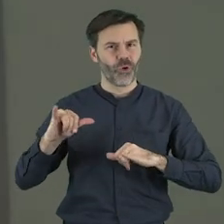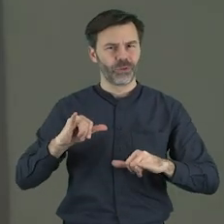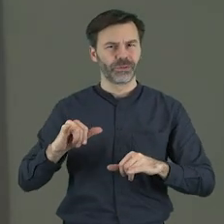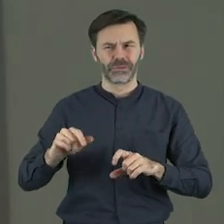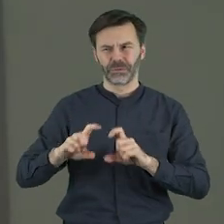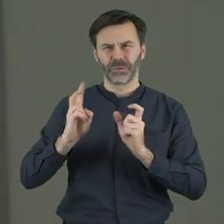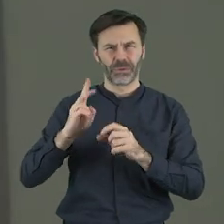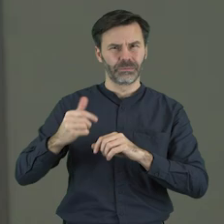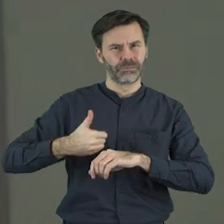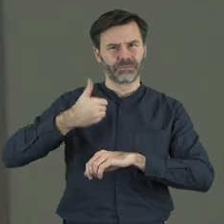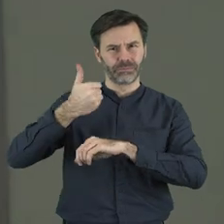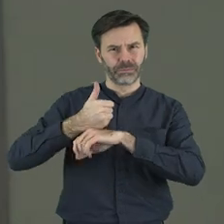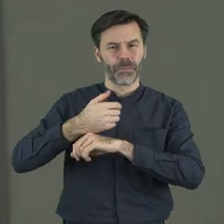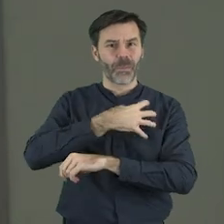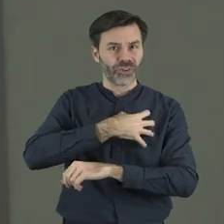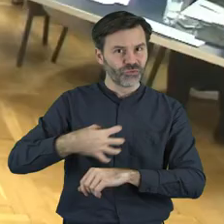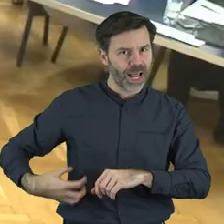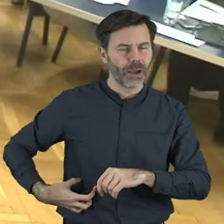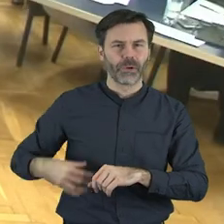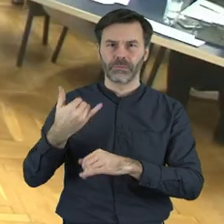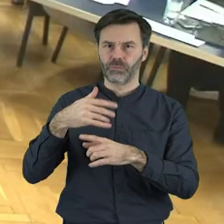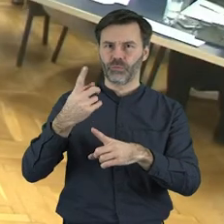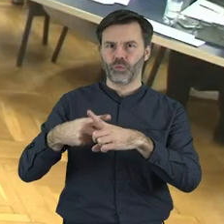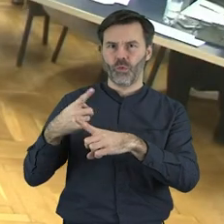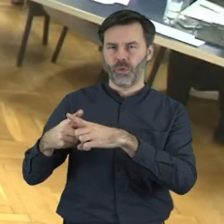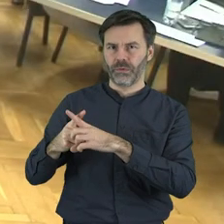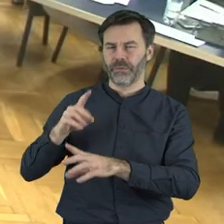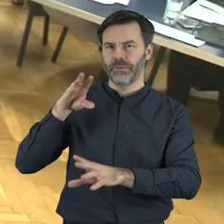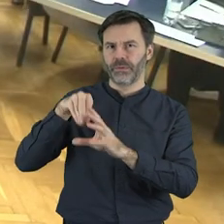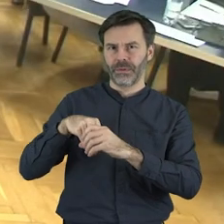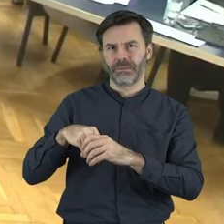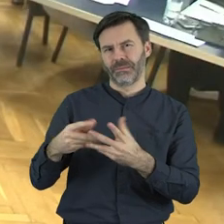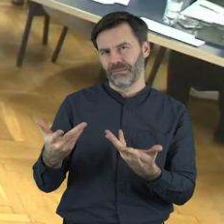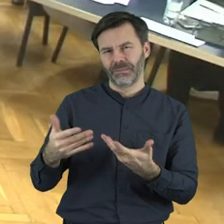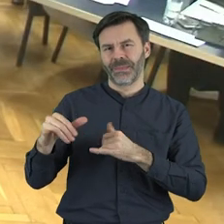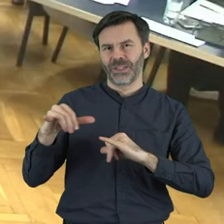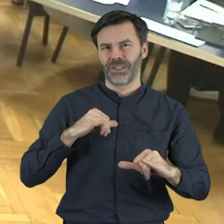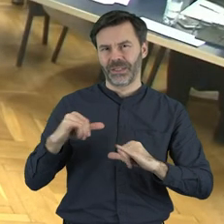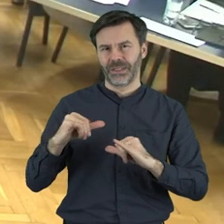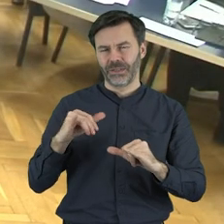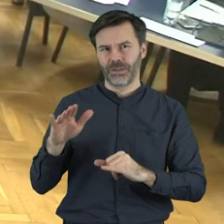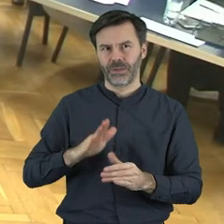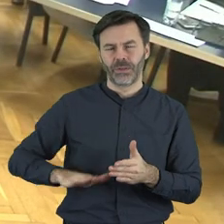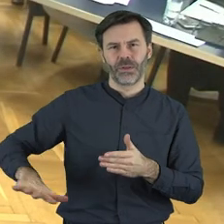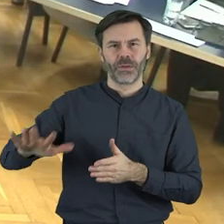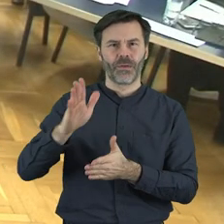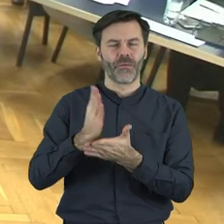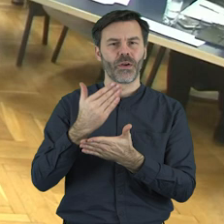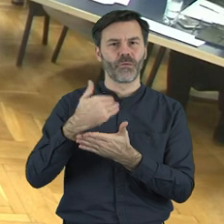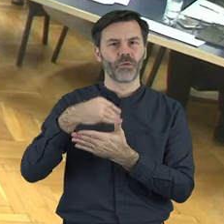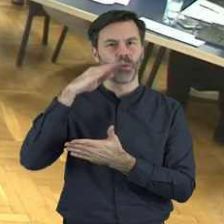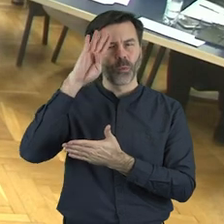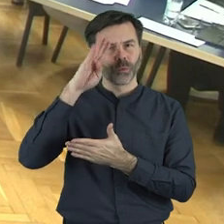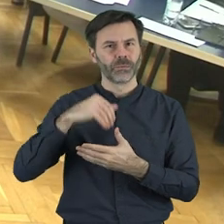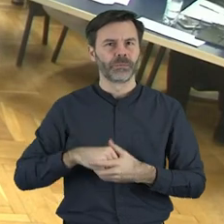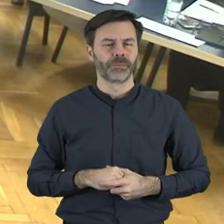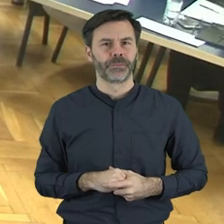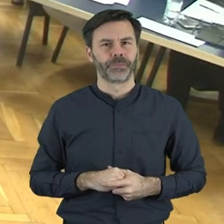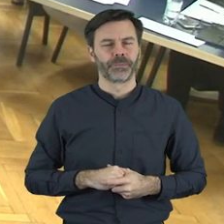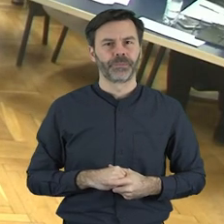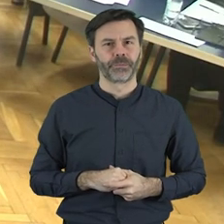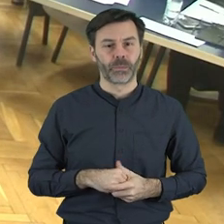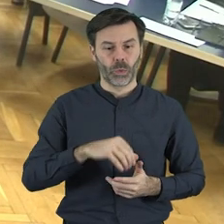większości rządzącej w naszym regionie. I grupy, które dotychczas funkcjonowały z powodzeniem, realizując różnego